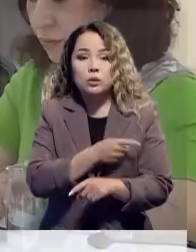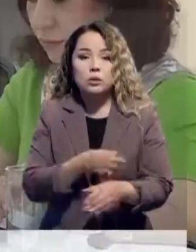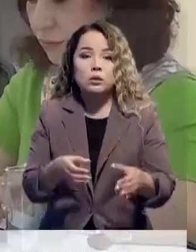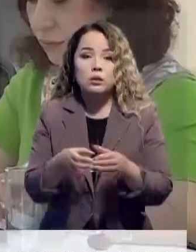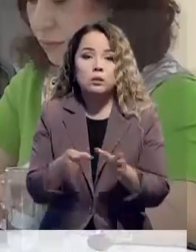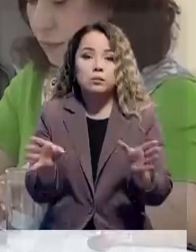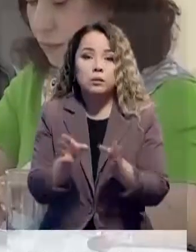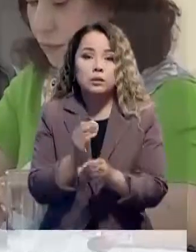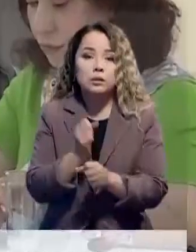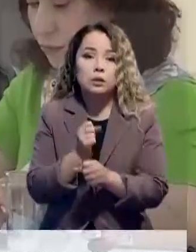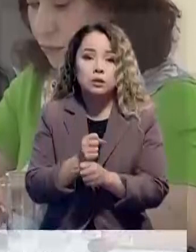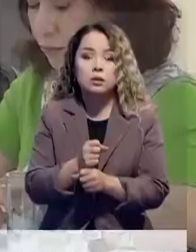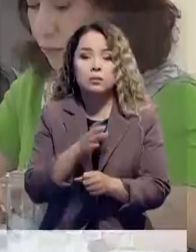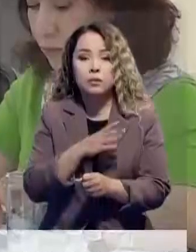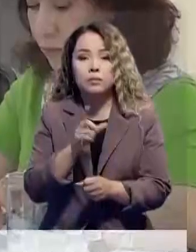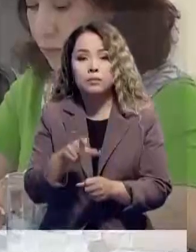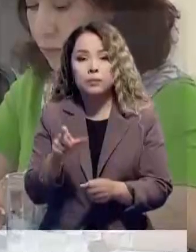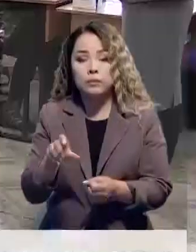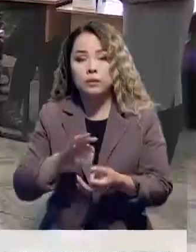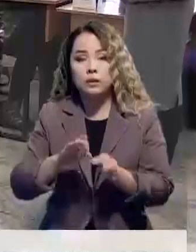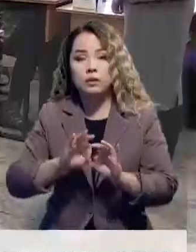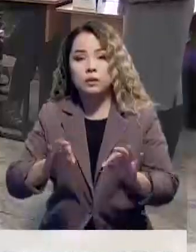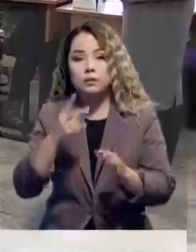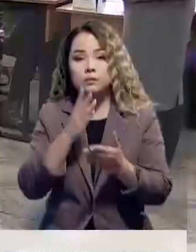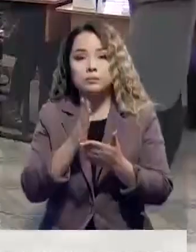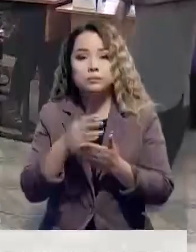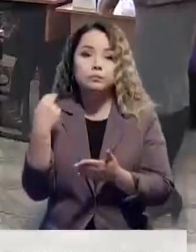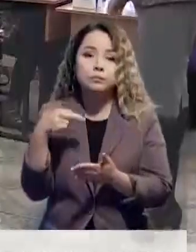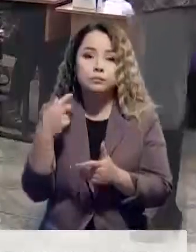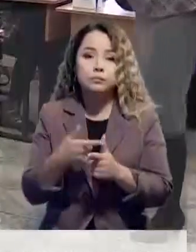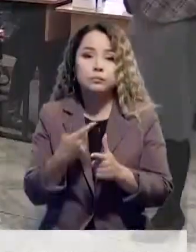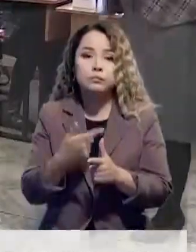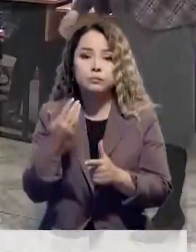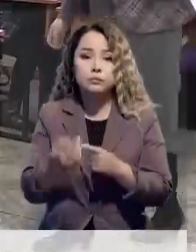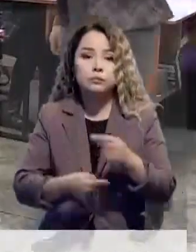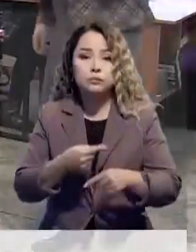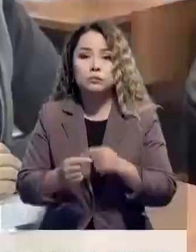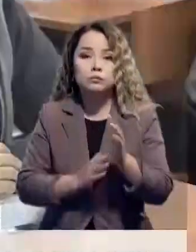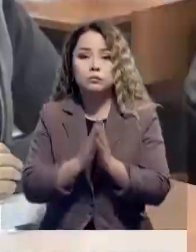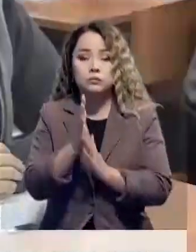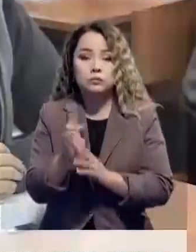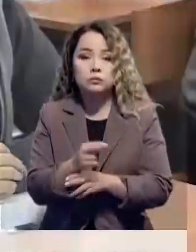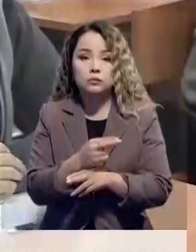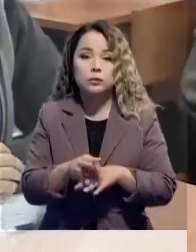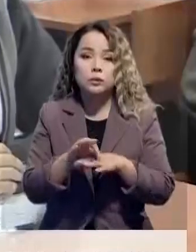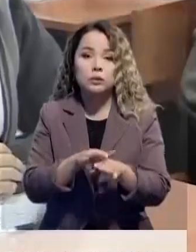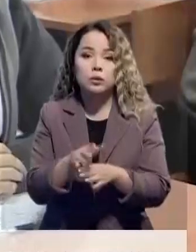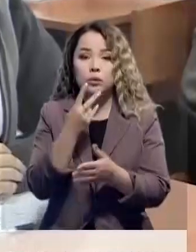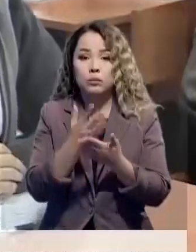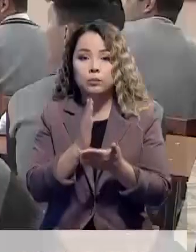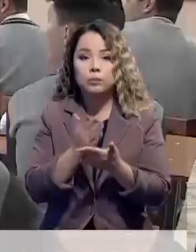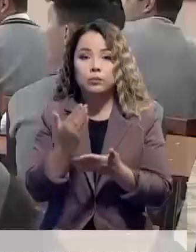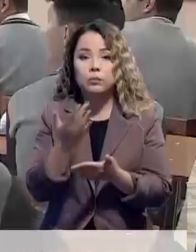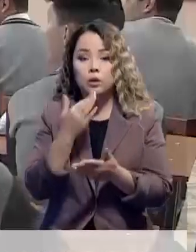біріктірмек. Бүгін әсіресе адал адам идеясы айтылды. Оның ішінде президент атап өткен өскелең ұрпақ тәрбиесіне басымдық берілді.